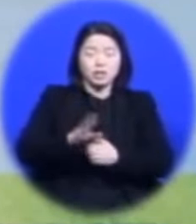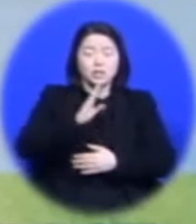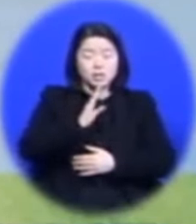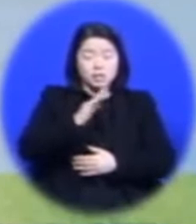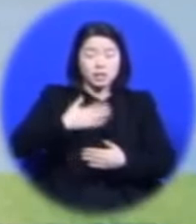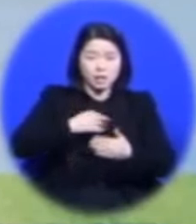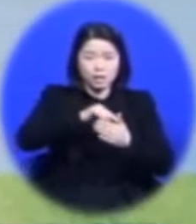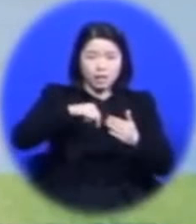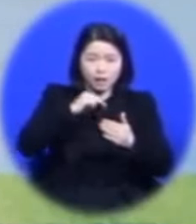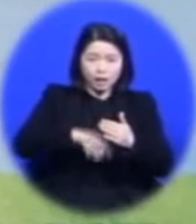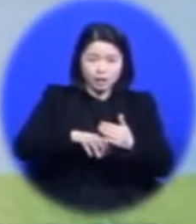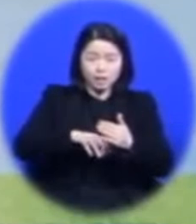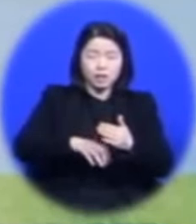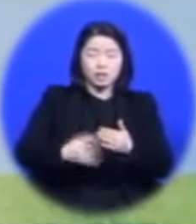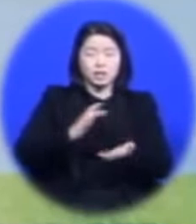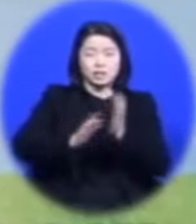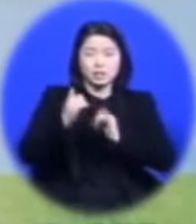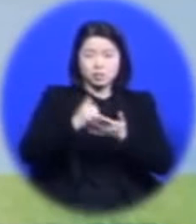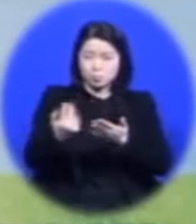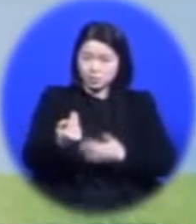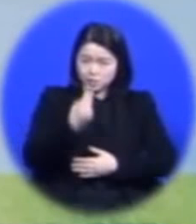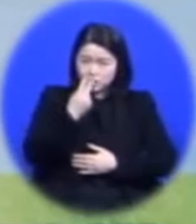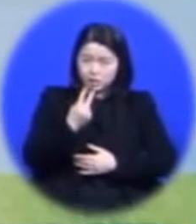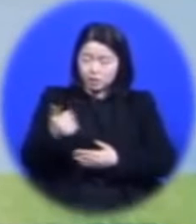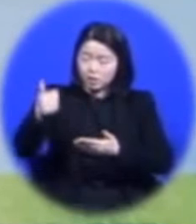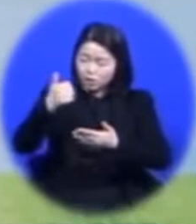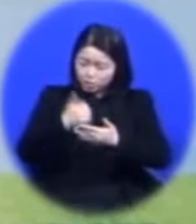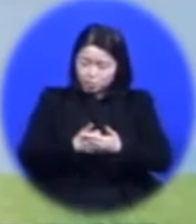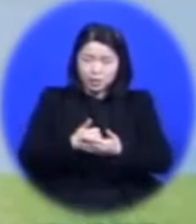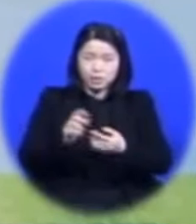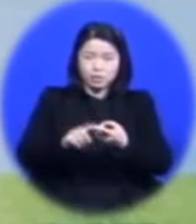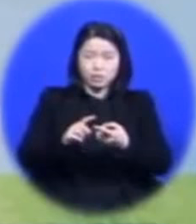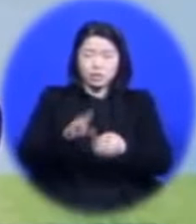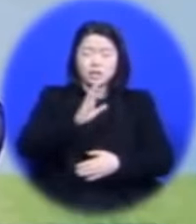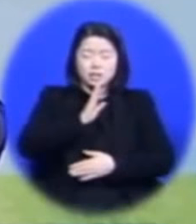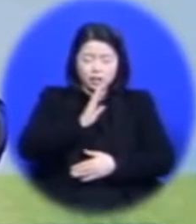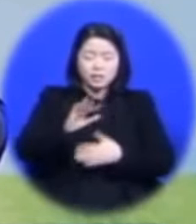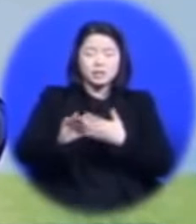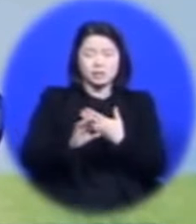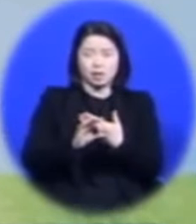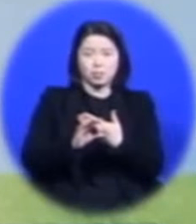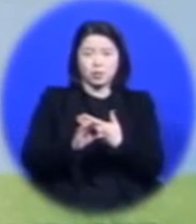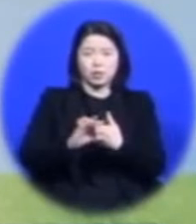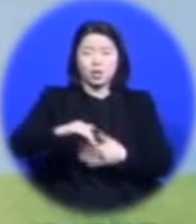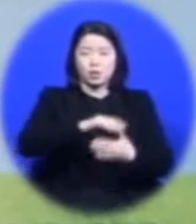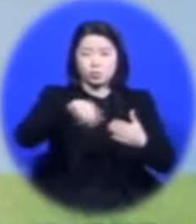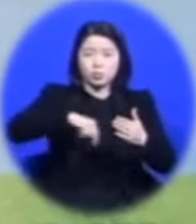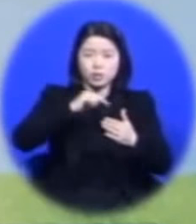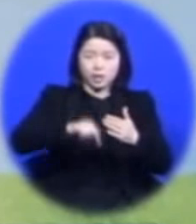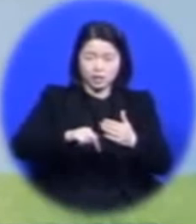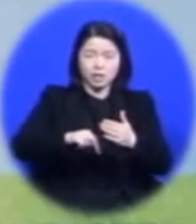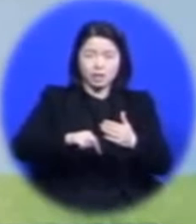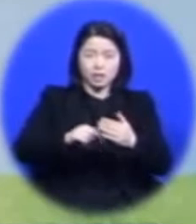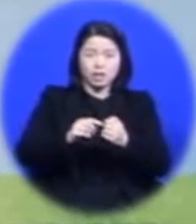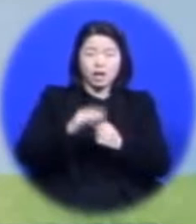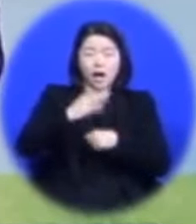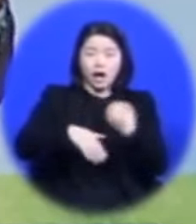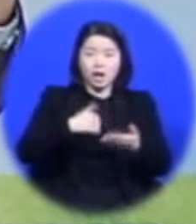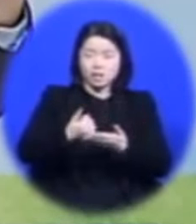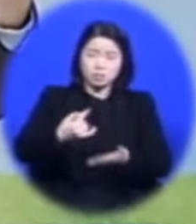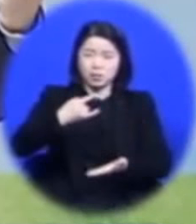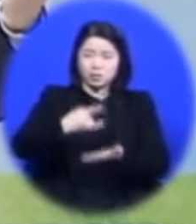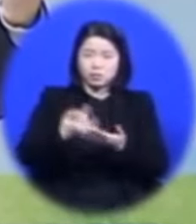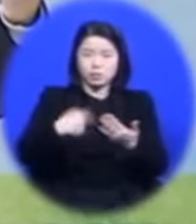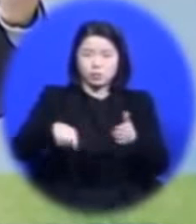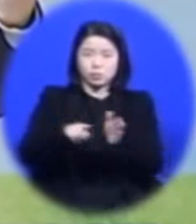안에 예수님의 생명이 이렇게 임 임하신 것이 사실이라면 우리 안에 하나님의 의를